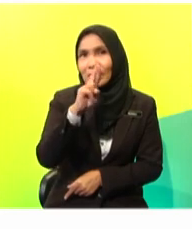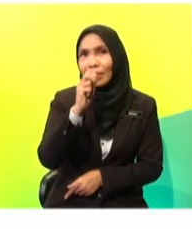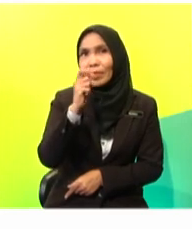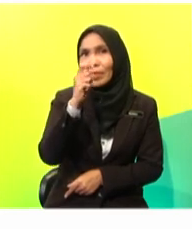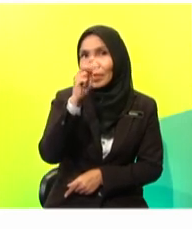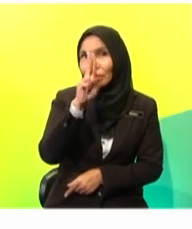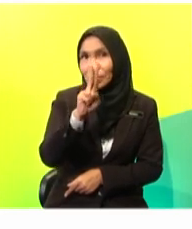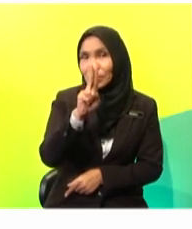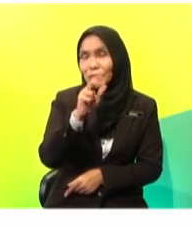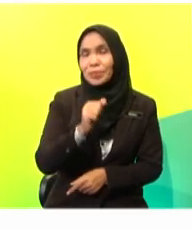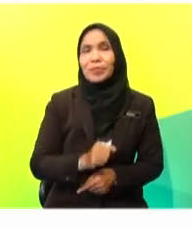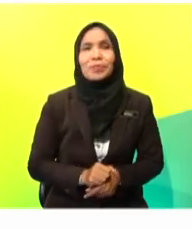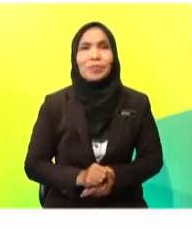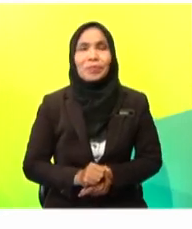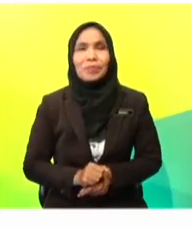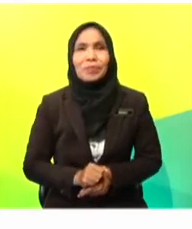urat2